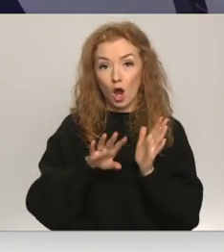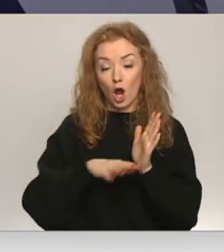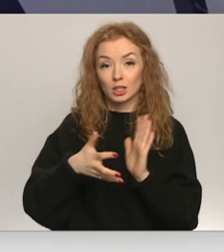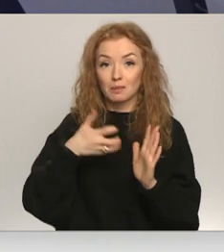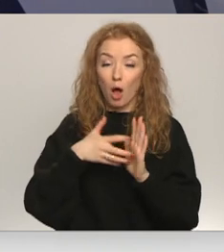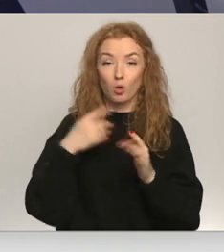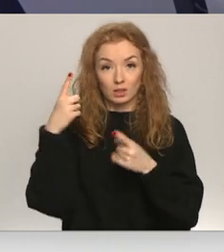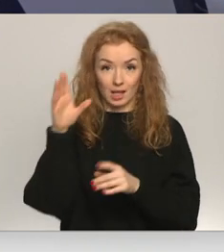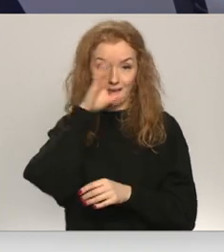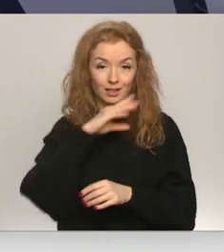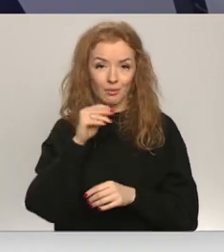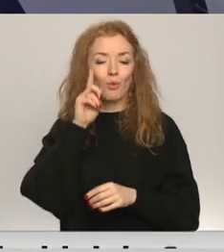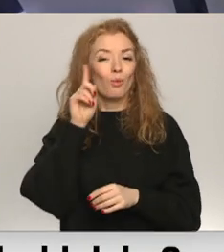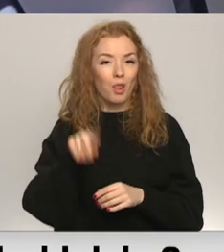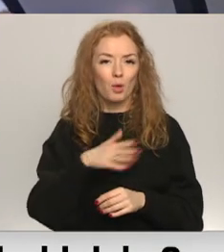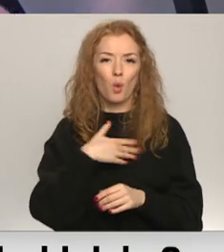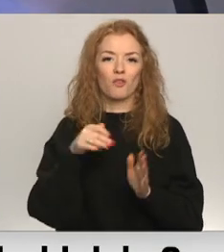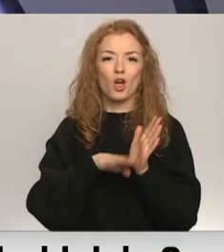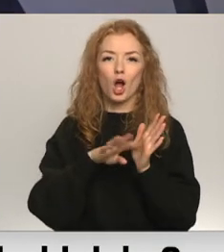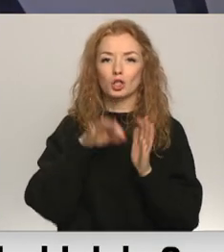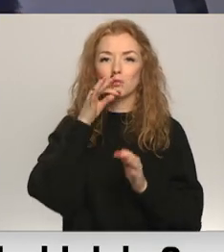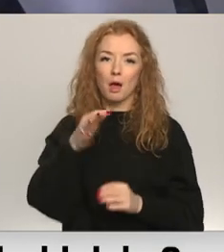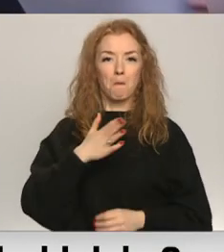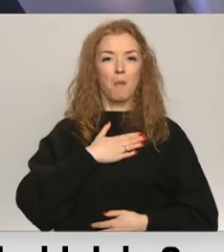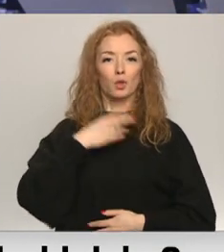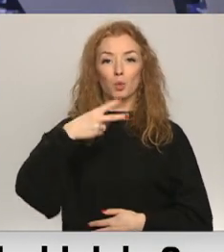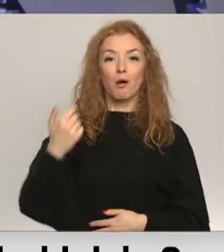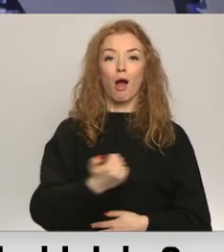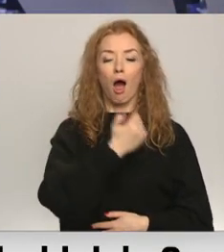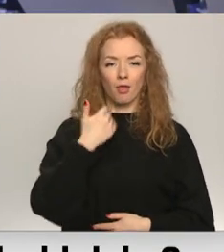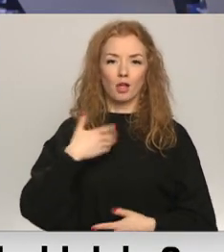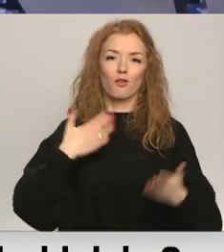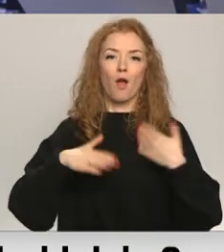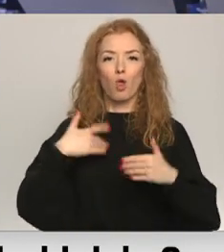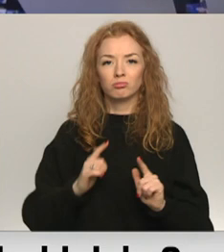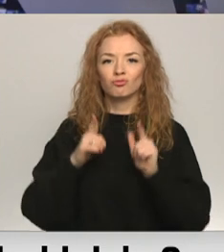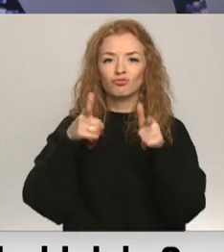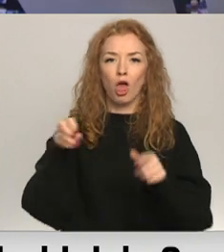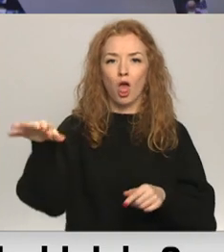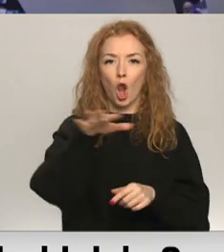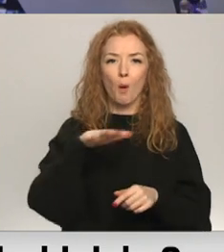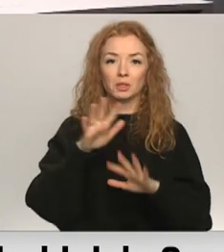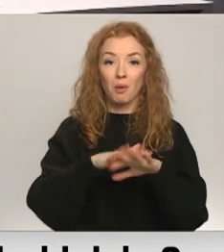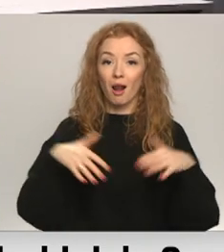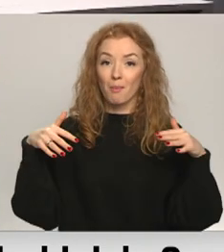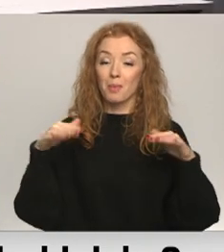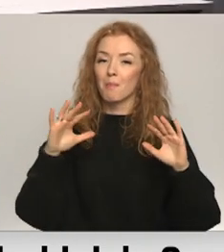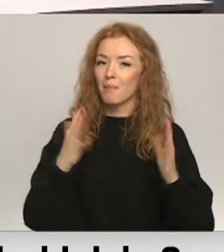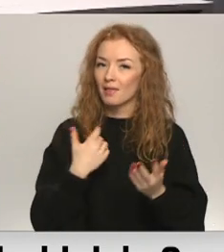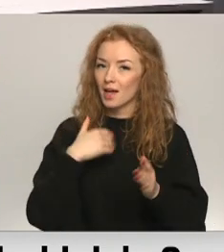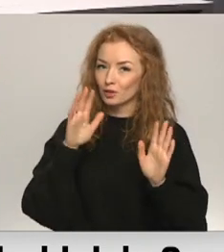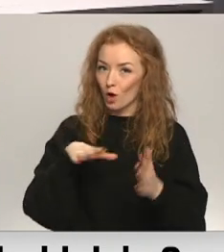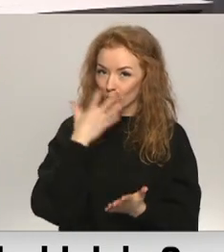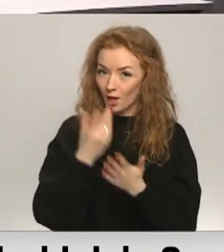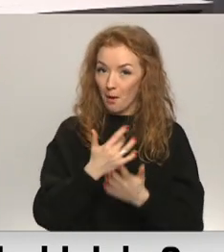citur. Protams, būtu pārāk vienkārši teikt, man ir 20 gadi un es gribu būt Eiropas parlamenta deputāts. Bet es varu savai